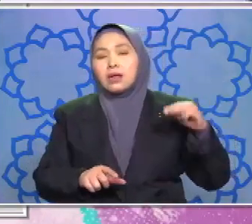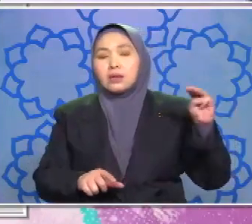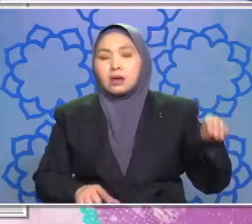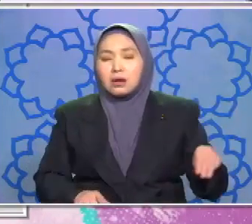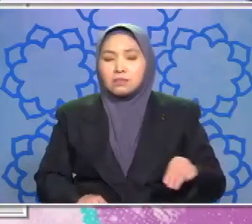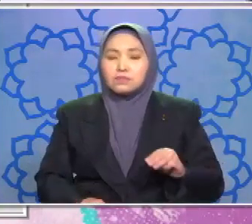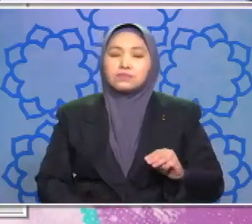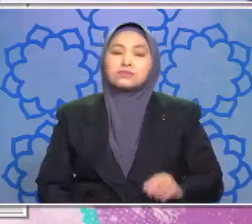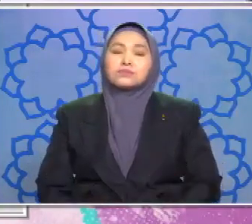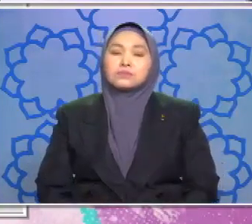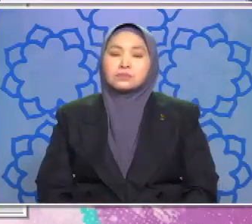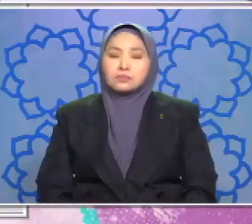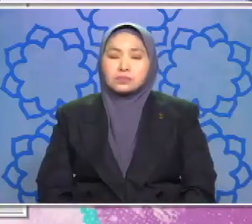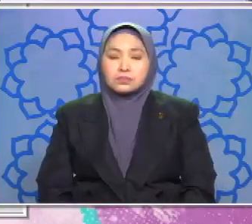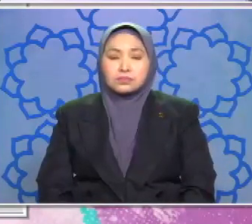دابة